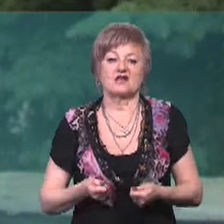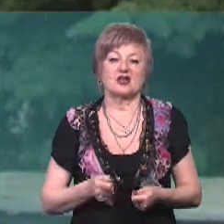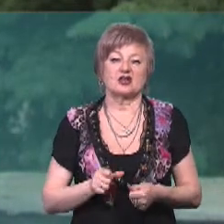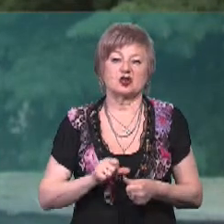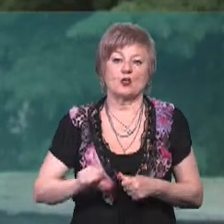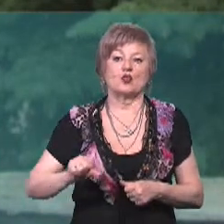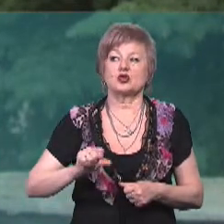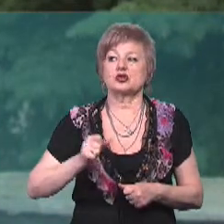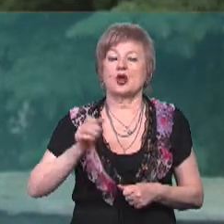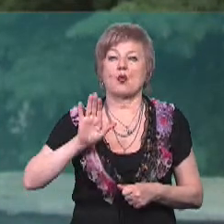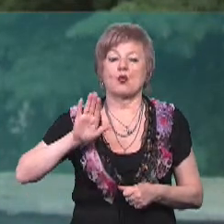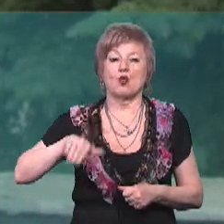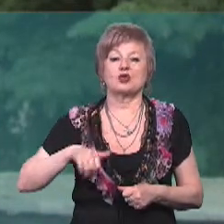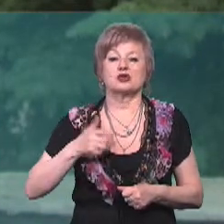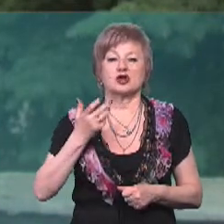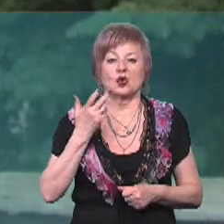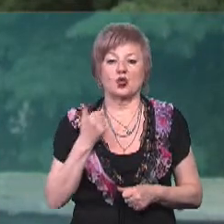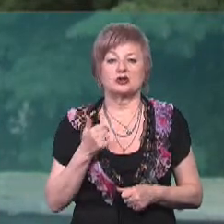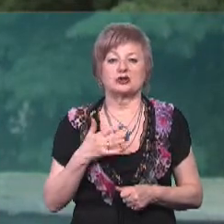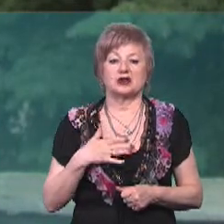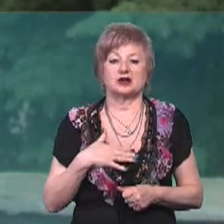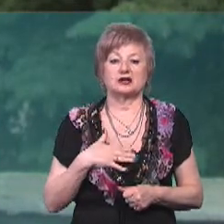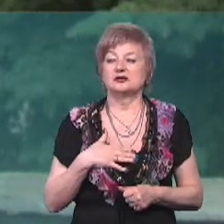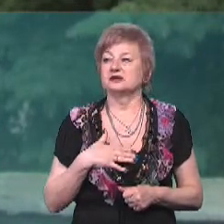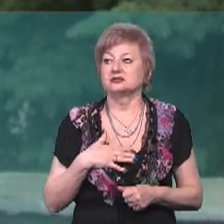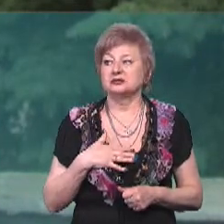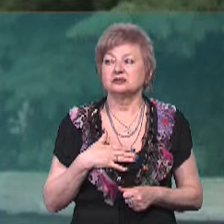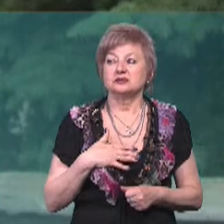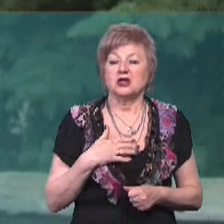після того, як нас вже знали наше місце знаходження, це